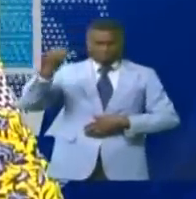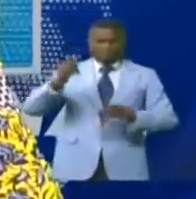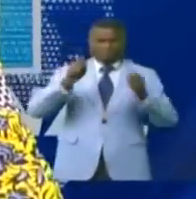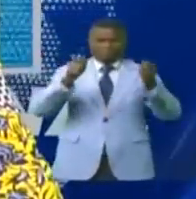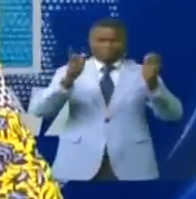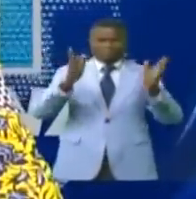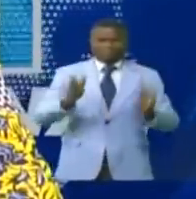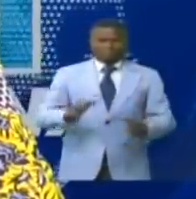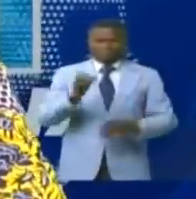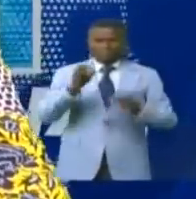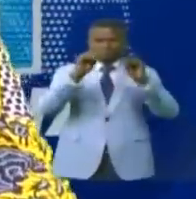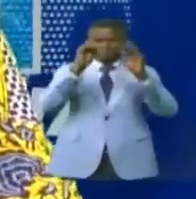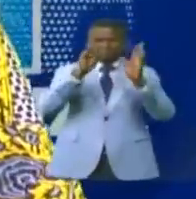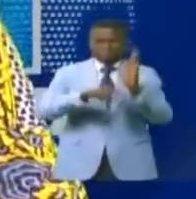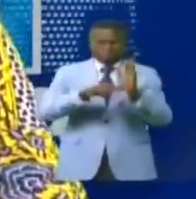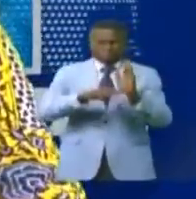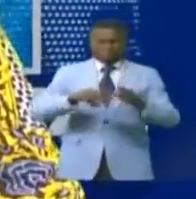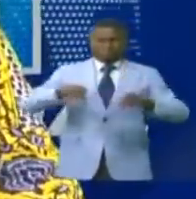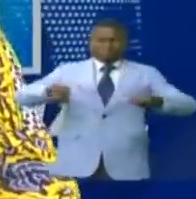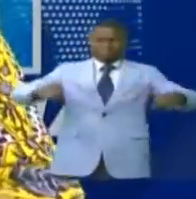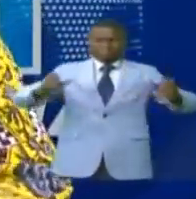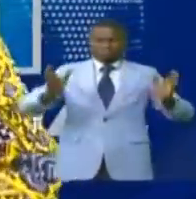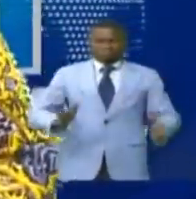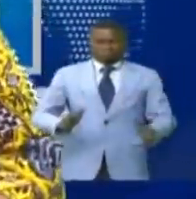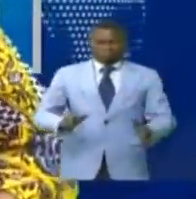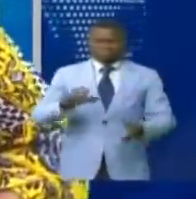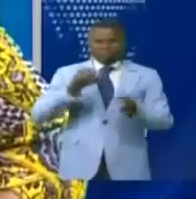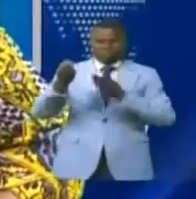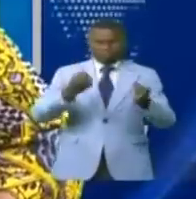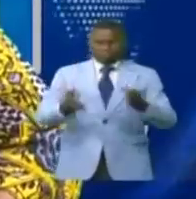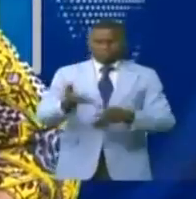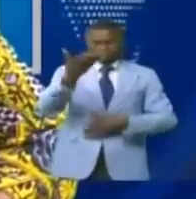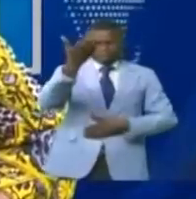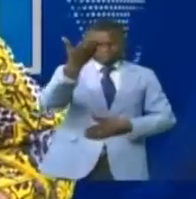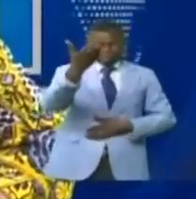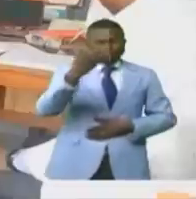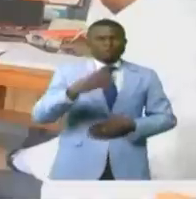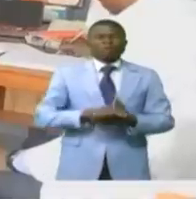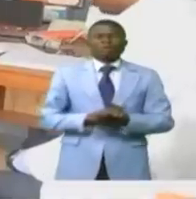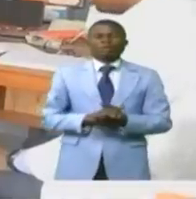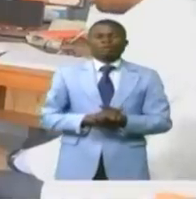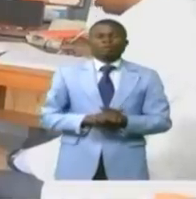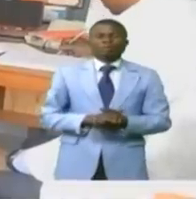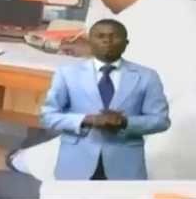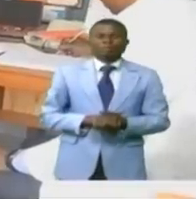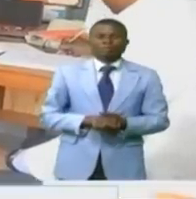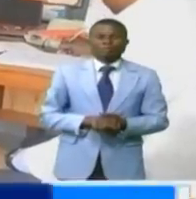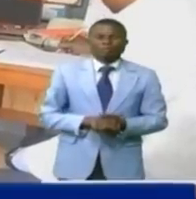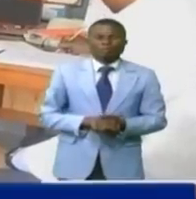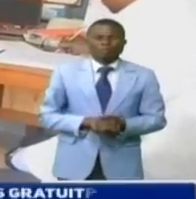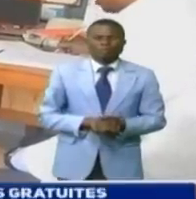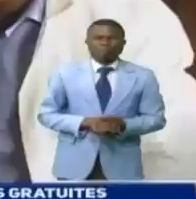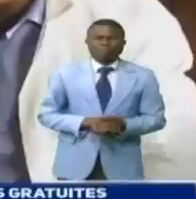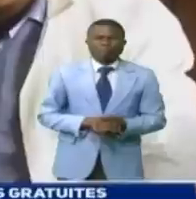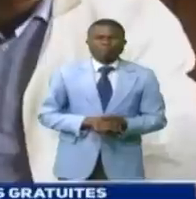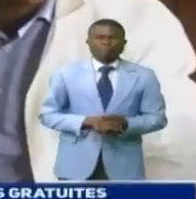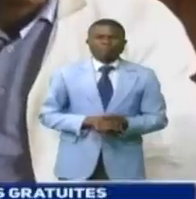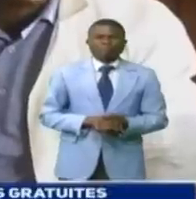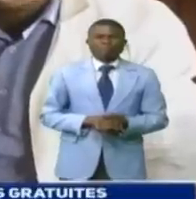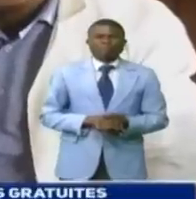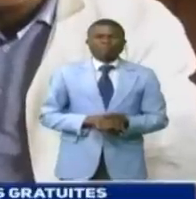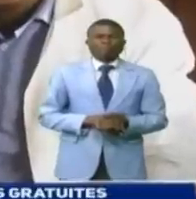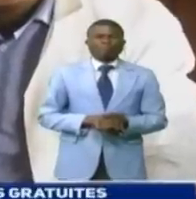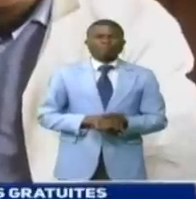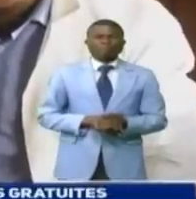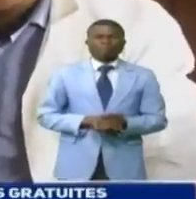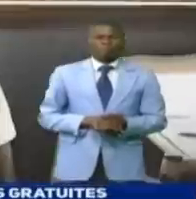journalistes, des enseignants et des motocyclistes. Détail avec José Baïtouambo. Lancée simultanément dans trois communes de